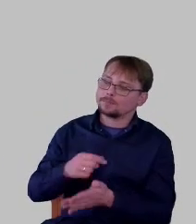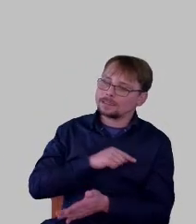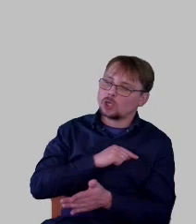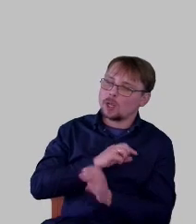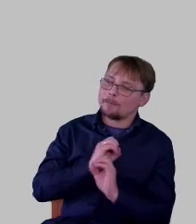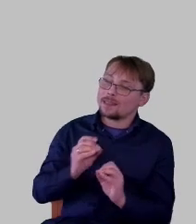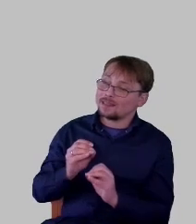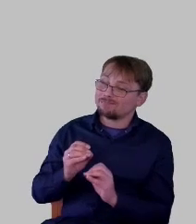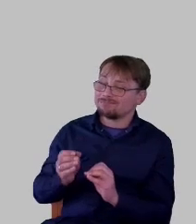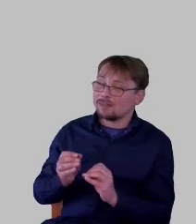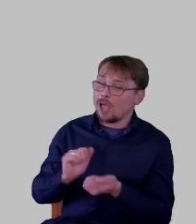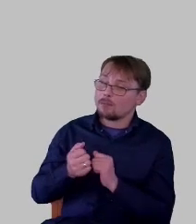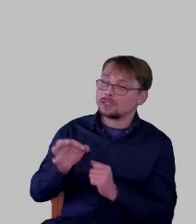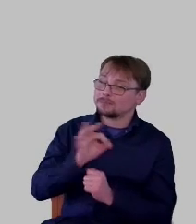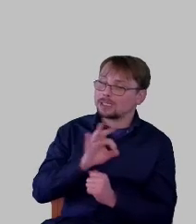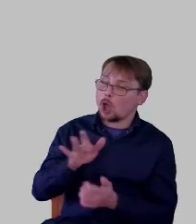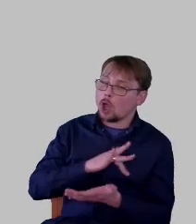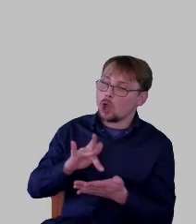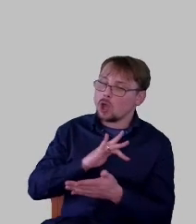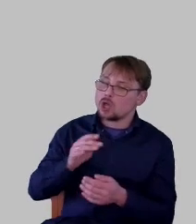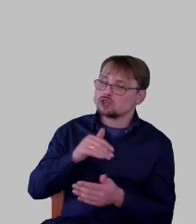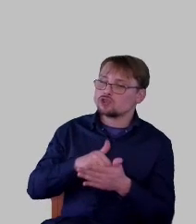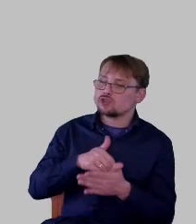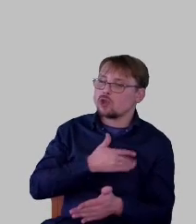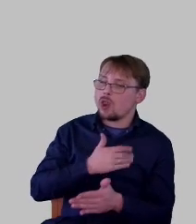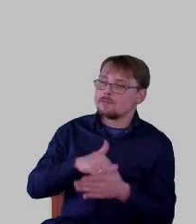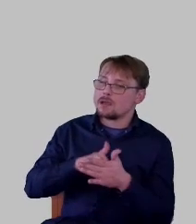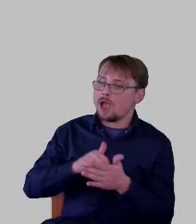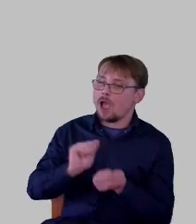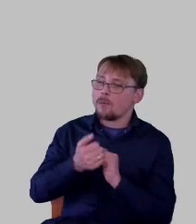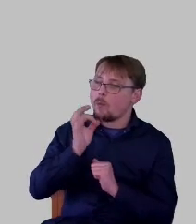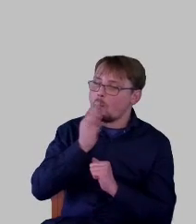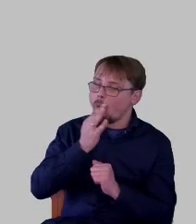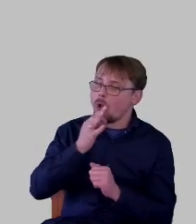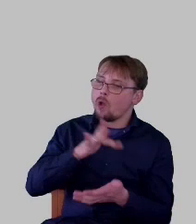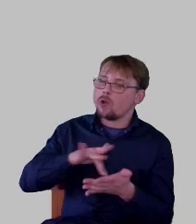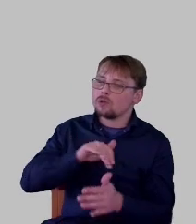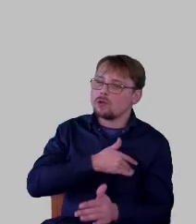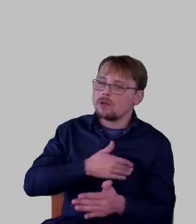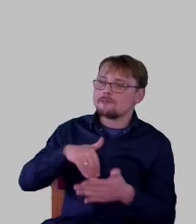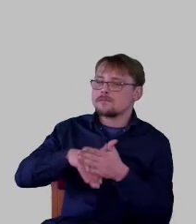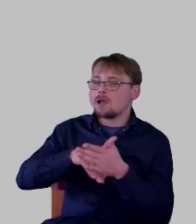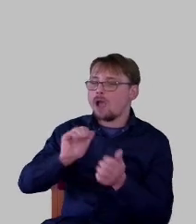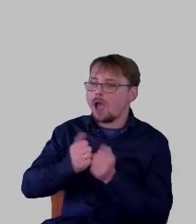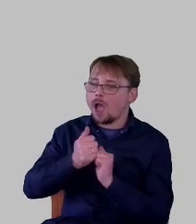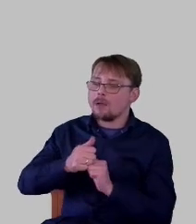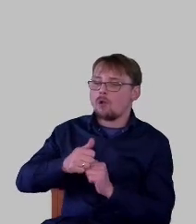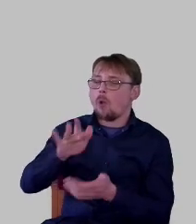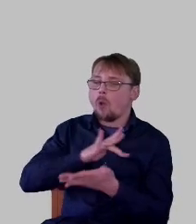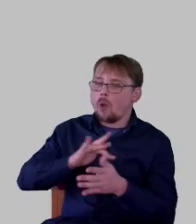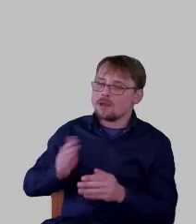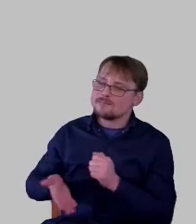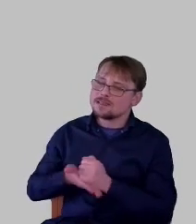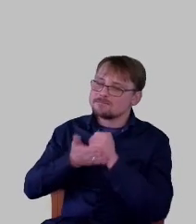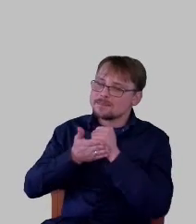psychologiczno-pedagogiczna, specjalny ośrodek szkolno-wychowawczy, młodzieżowy ośrodek wychowawczy, czy placówka doskonalenia nauczycieli, my jako